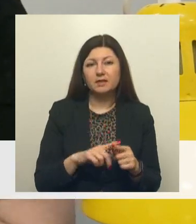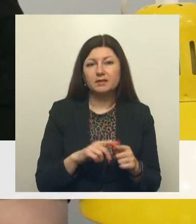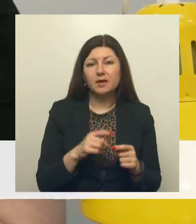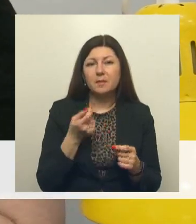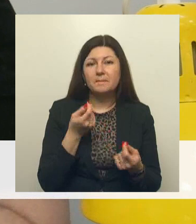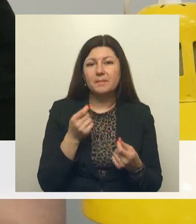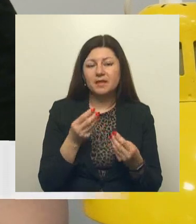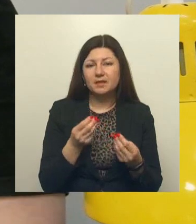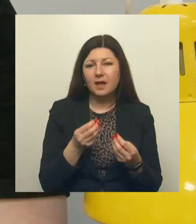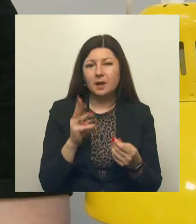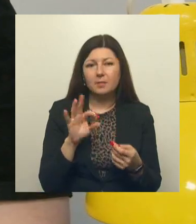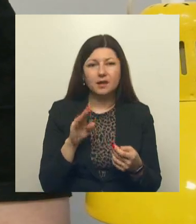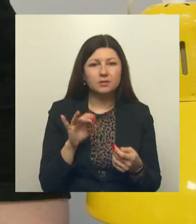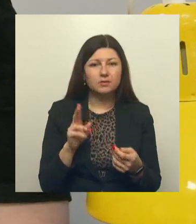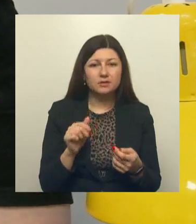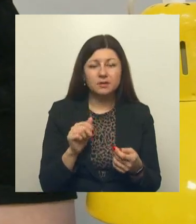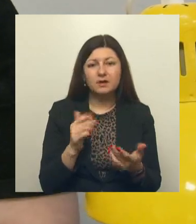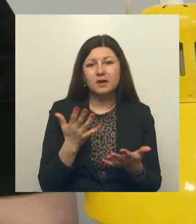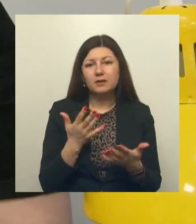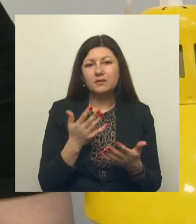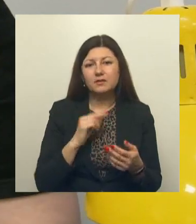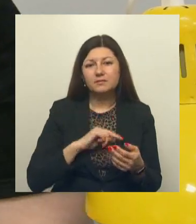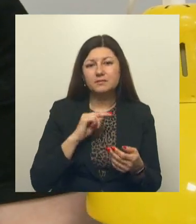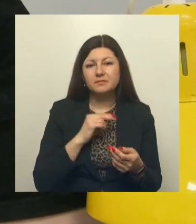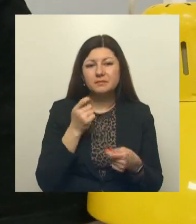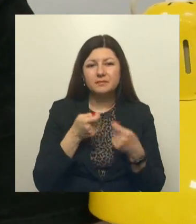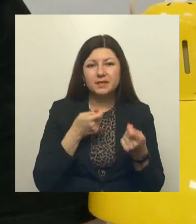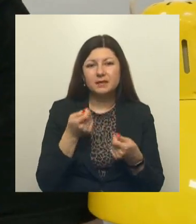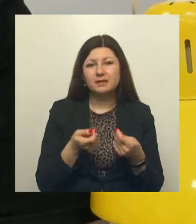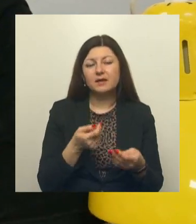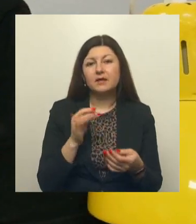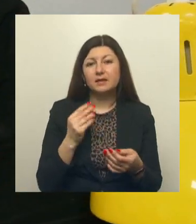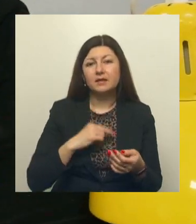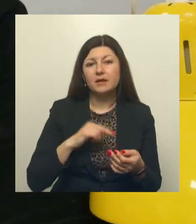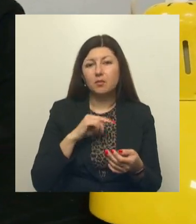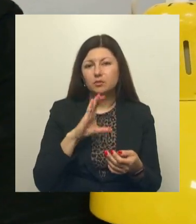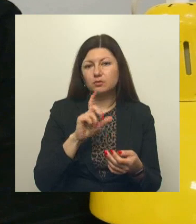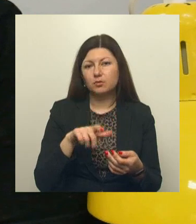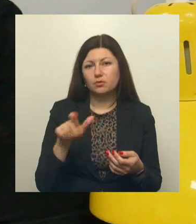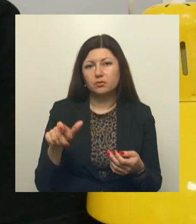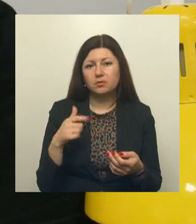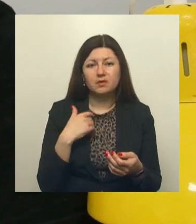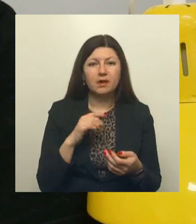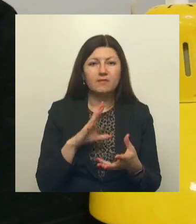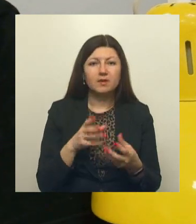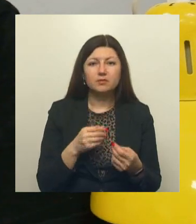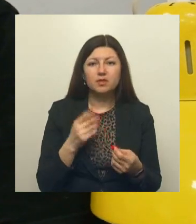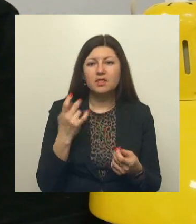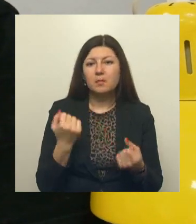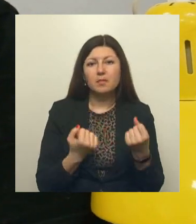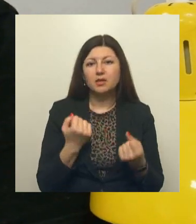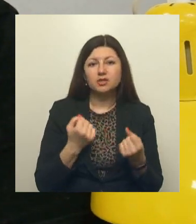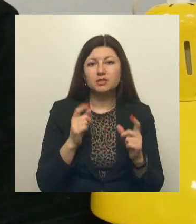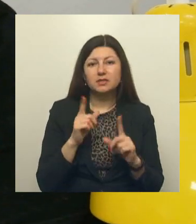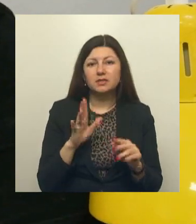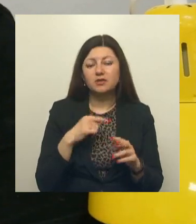мелкая моторика, все мелкая работа. И работа с людьми. То есть я вообще на машине не езжу, в тачках